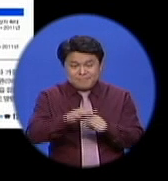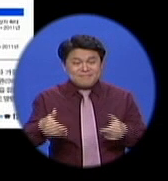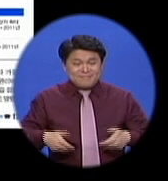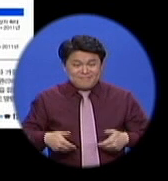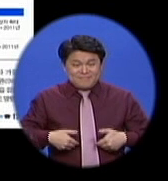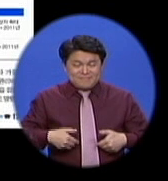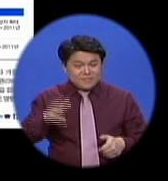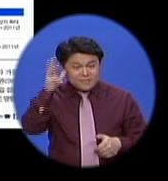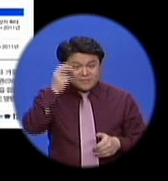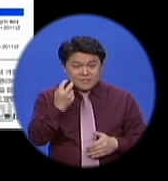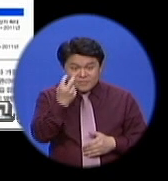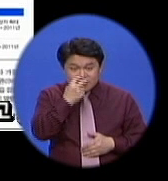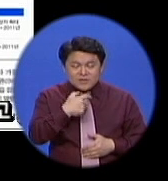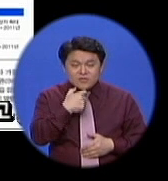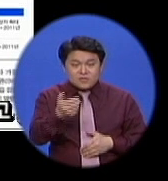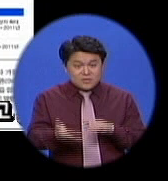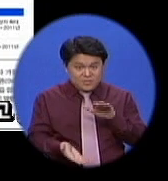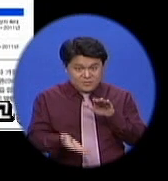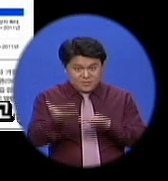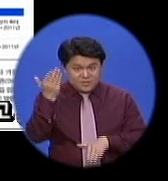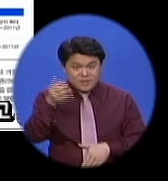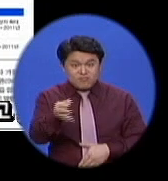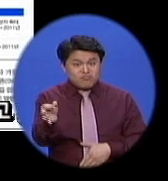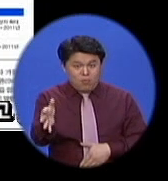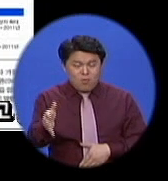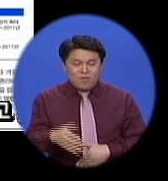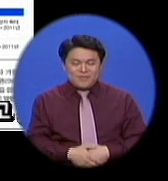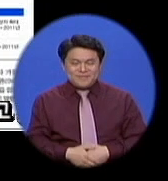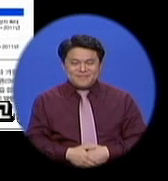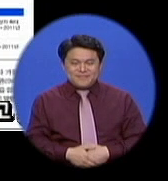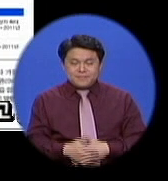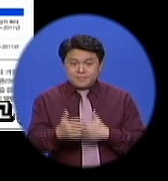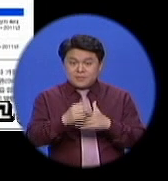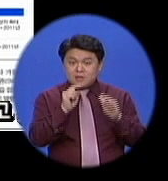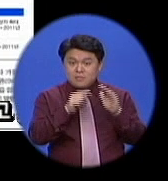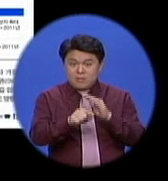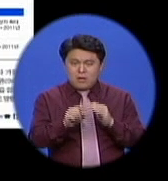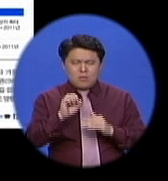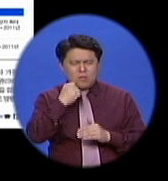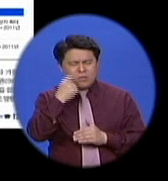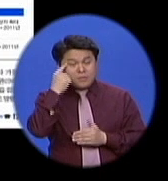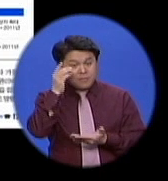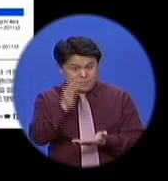치매 검사는 60세 이상이면 무료라고 합니다. 병원